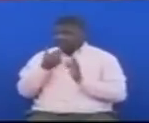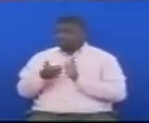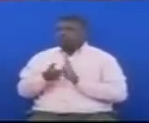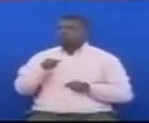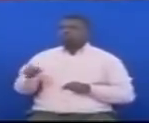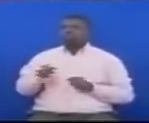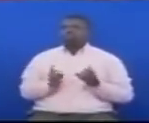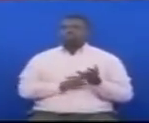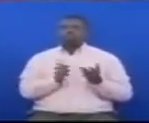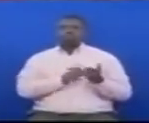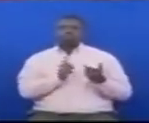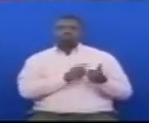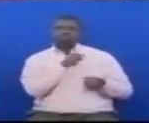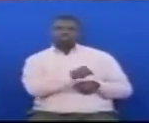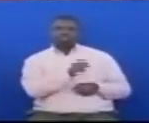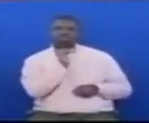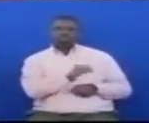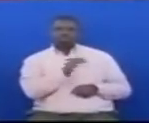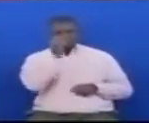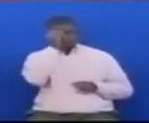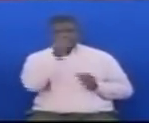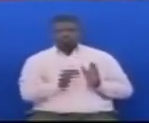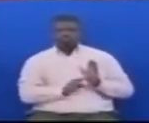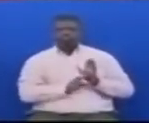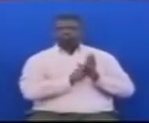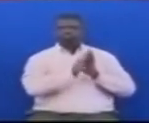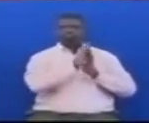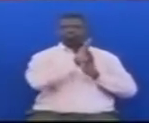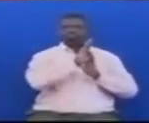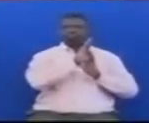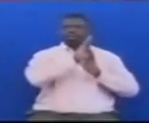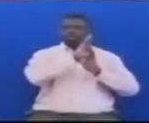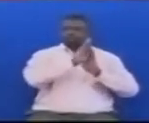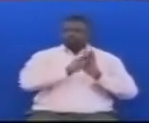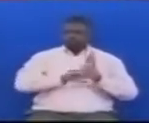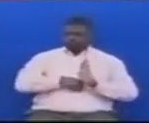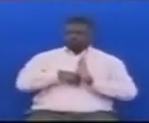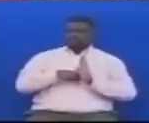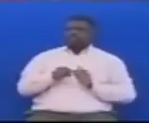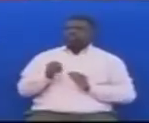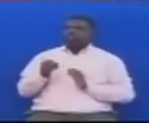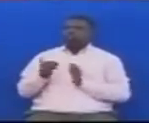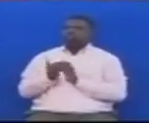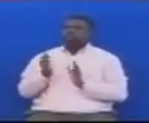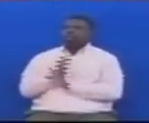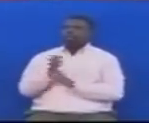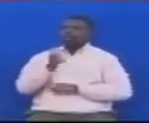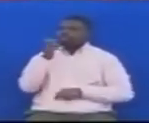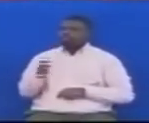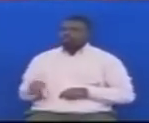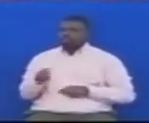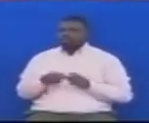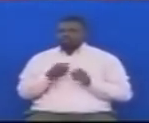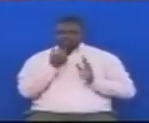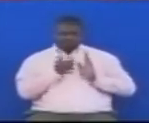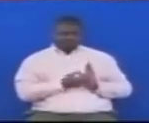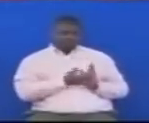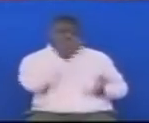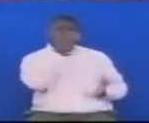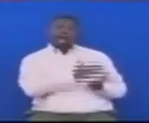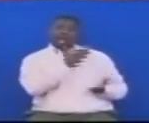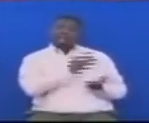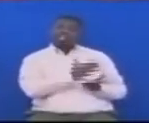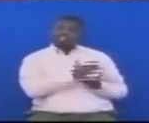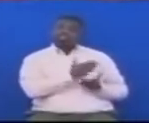takwimu hii inakuambia elimu inakuwa ama inaporomoka. Mheshimiwa Naibu Spika, shule zetu zina hali mbaya sana, na nina mfano halisi ambao